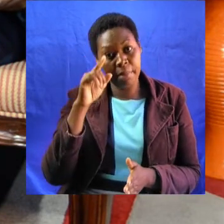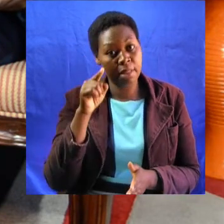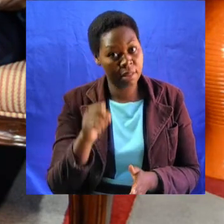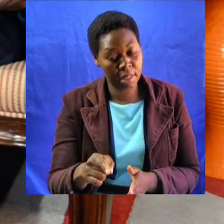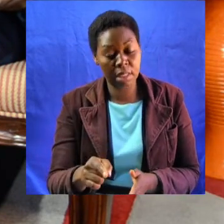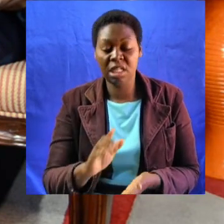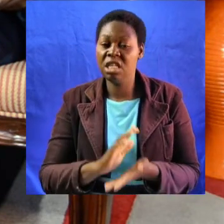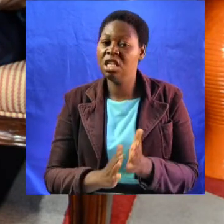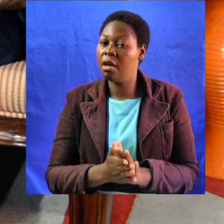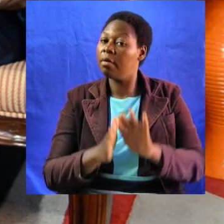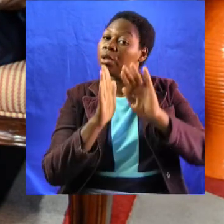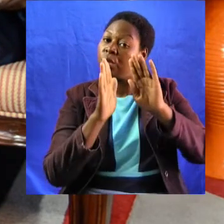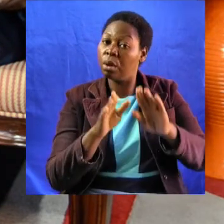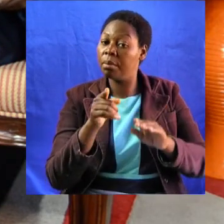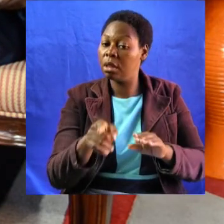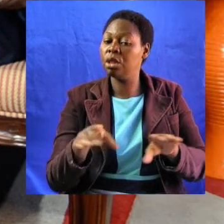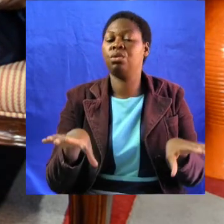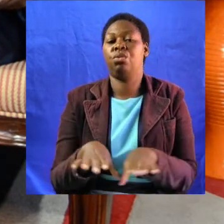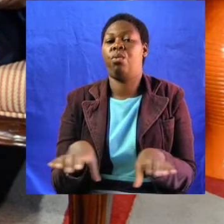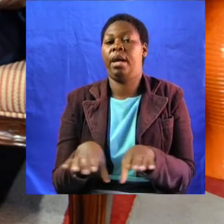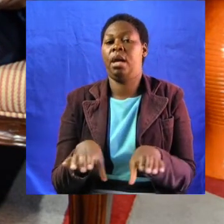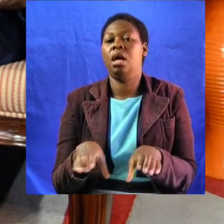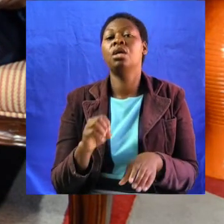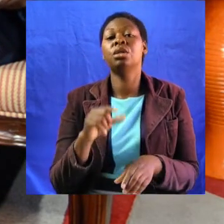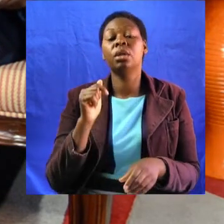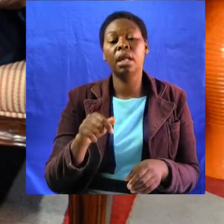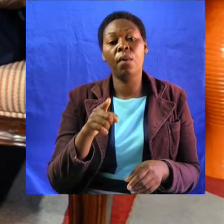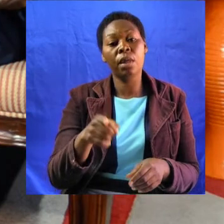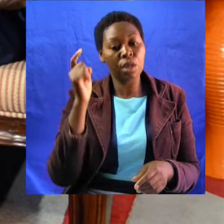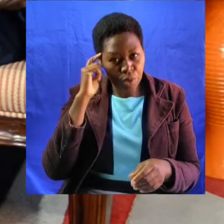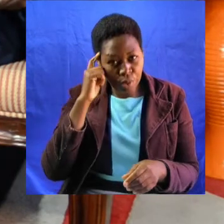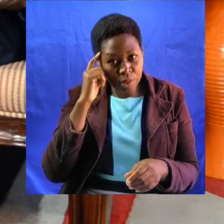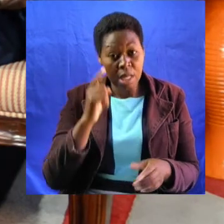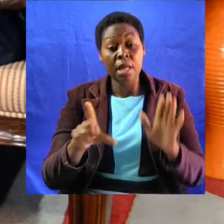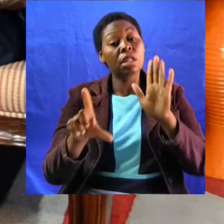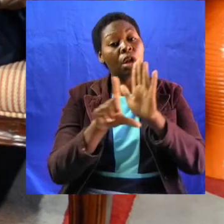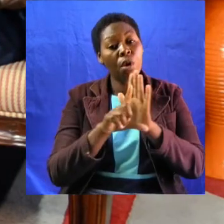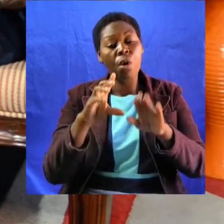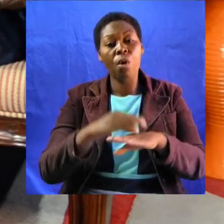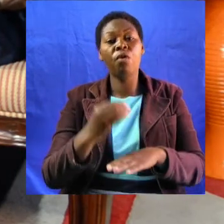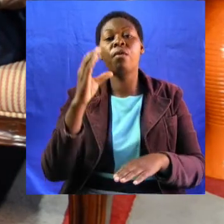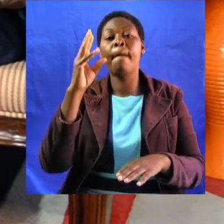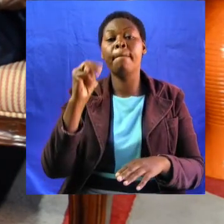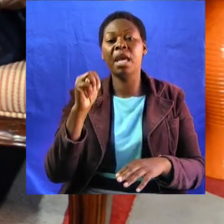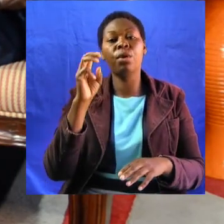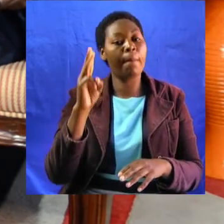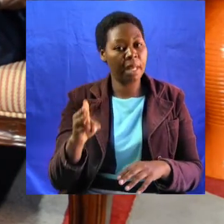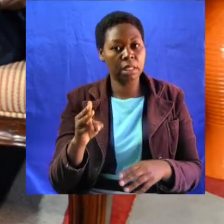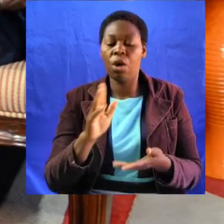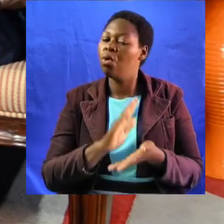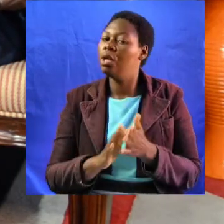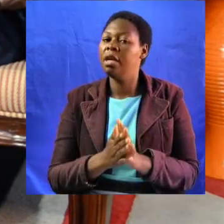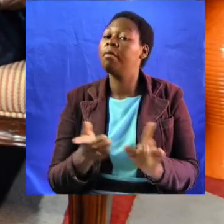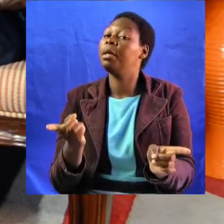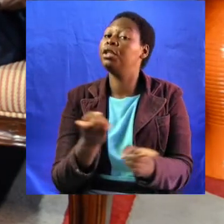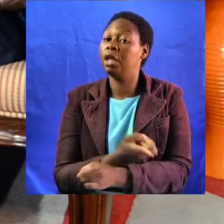Zvikanzi musamise basa here. Saka Darius paaiziva kuti mitemo yedu haichinjiki. Chaakangoita akaita uphold mitemo yavo